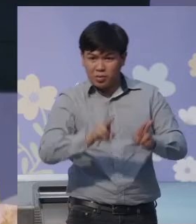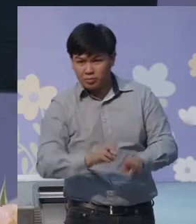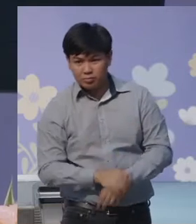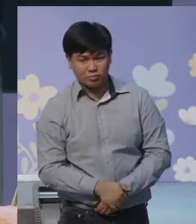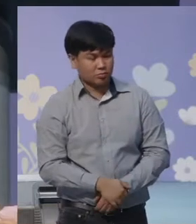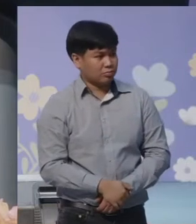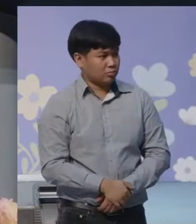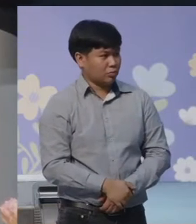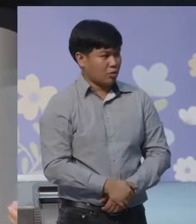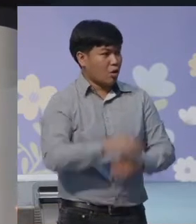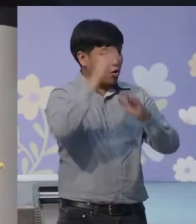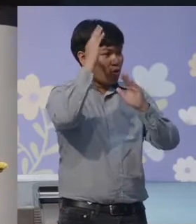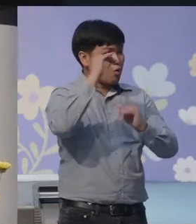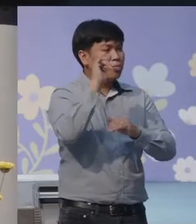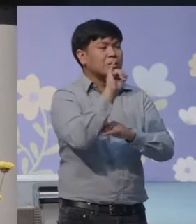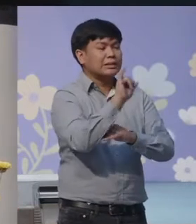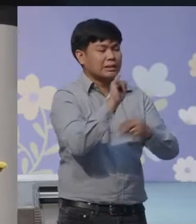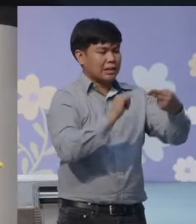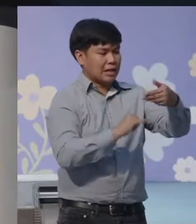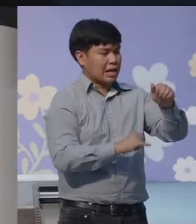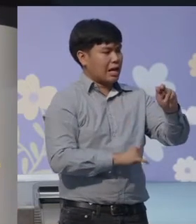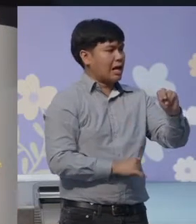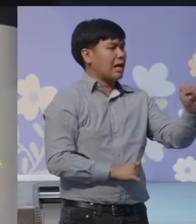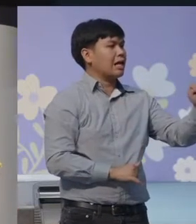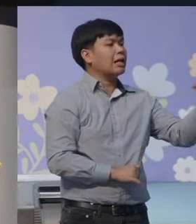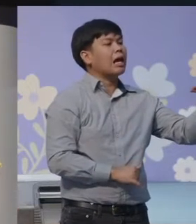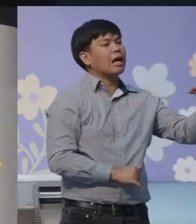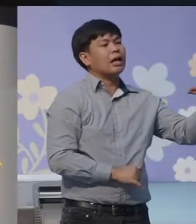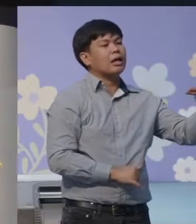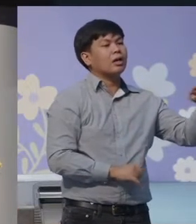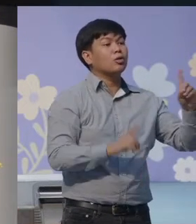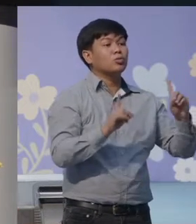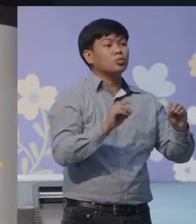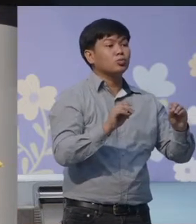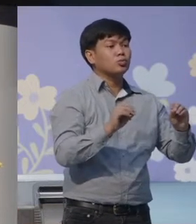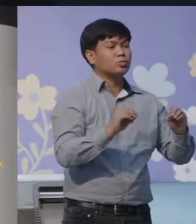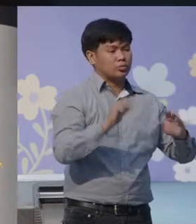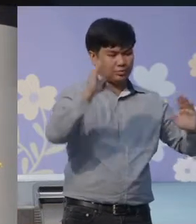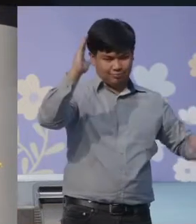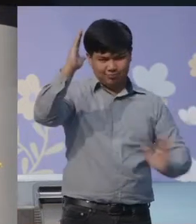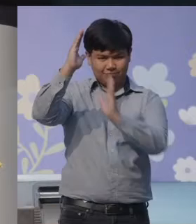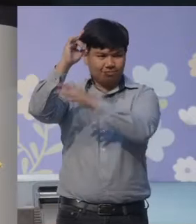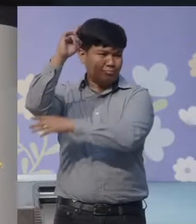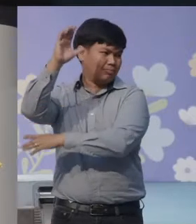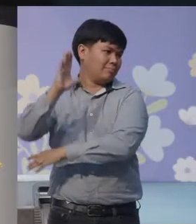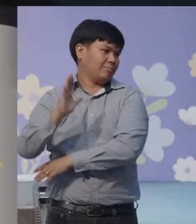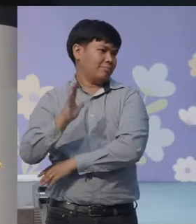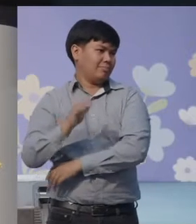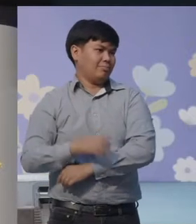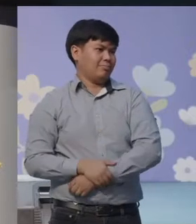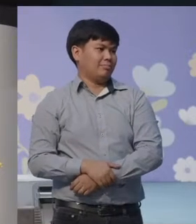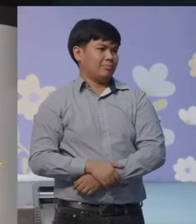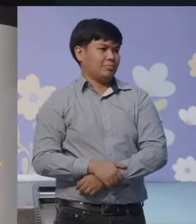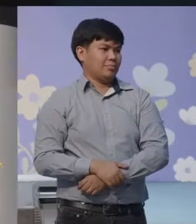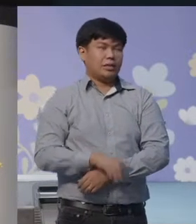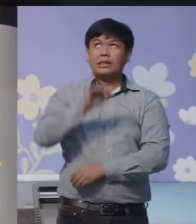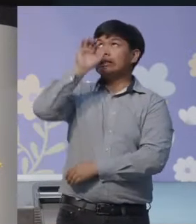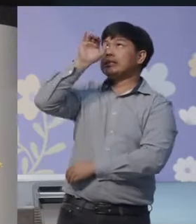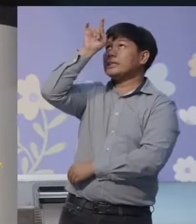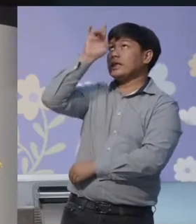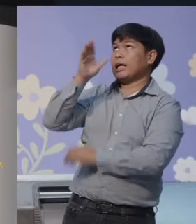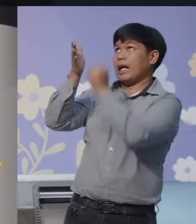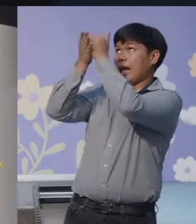Sana maging kagaya tayo ni Hana at makikita natin mamaya kung anong naging response ni Hana sa Diyos niya.